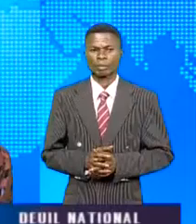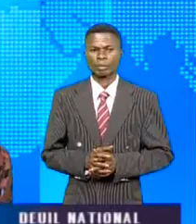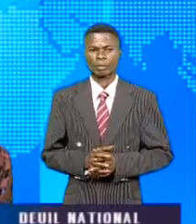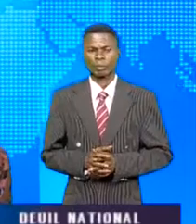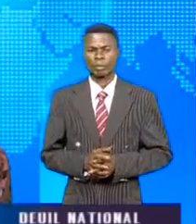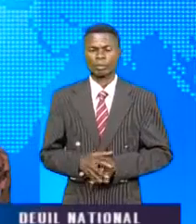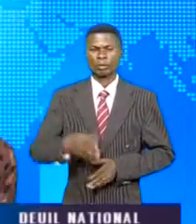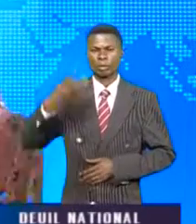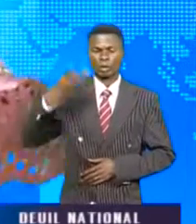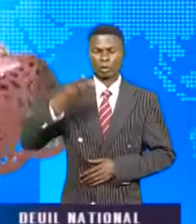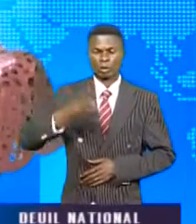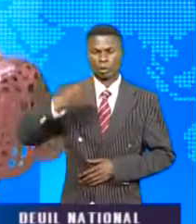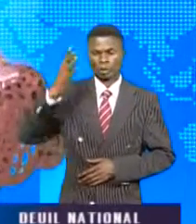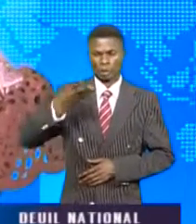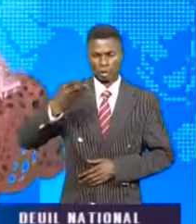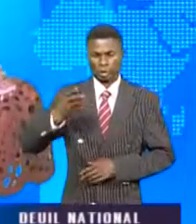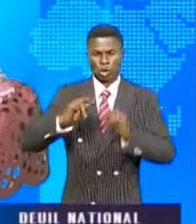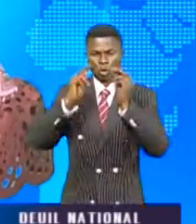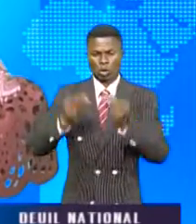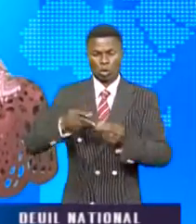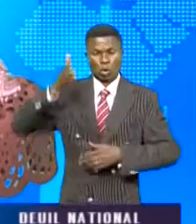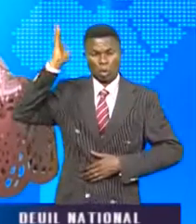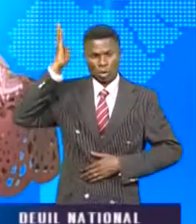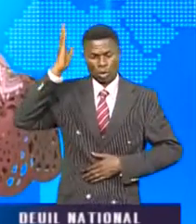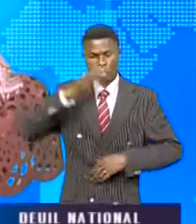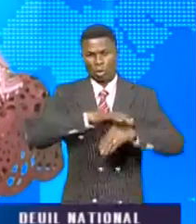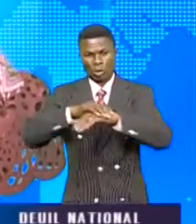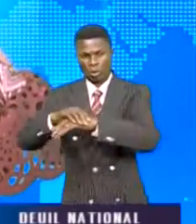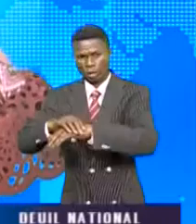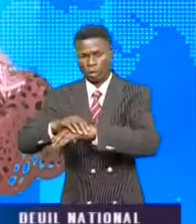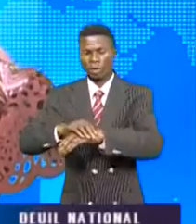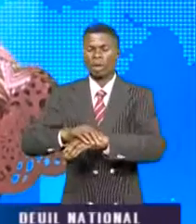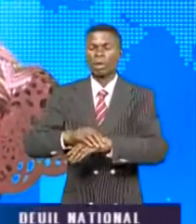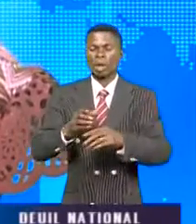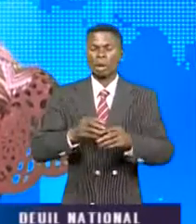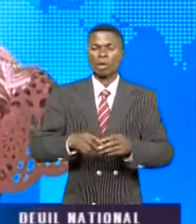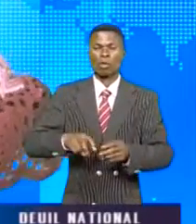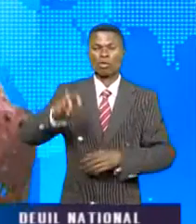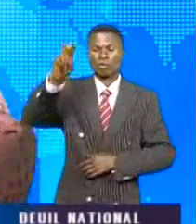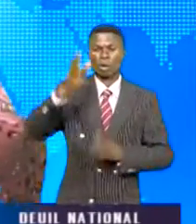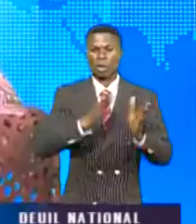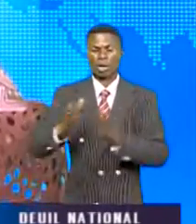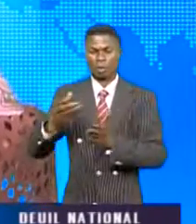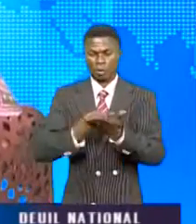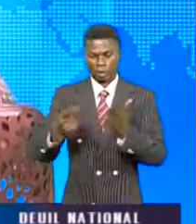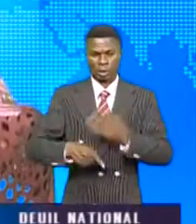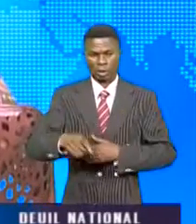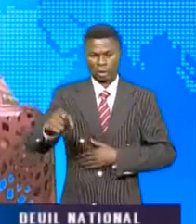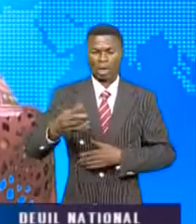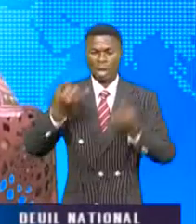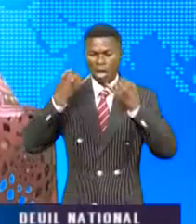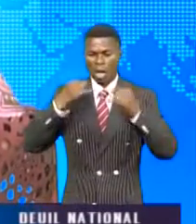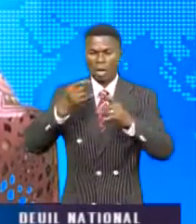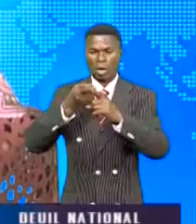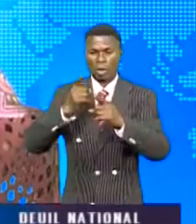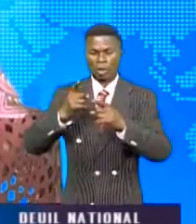De troisième et quatrième vague des Kuluna pour Kanyamakassese, le départ est prévu au courant de cette semaine. L'annonce a été faite